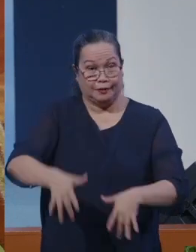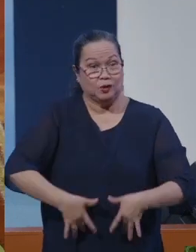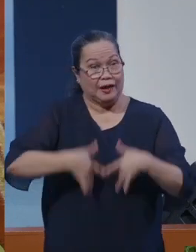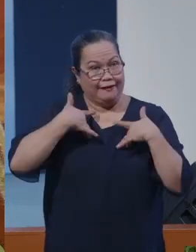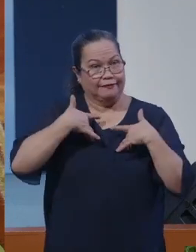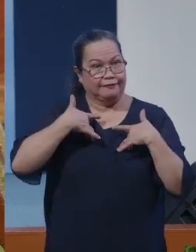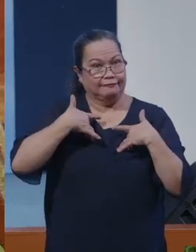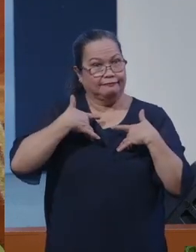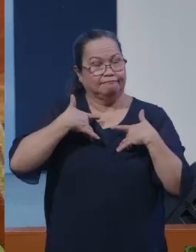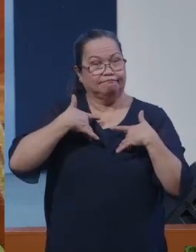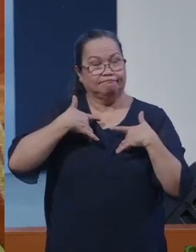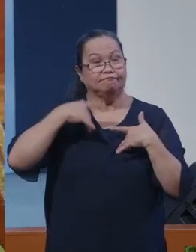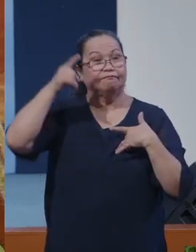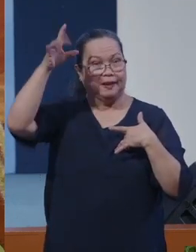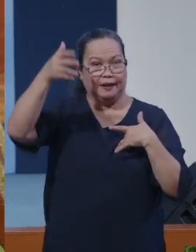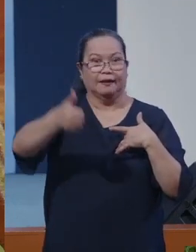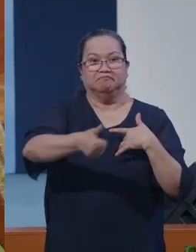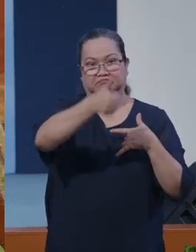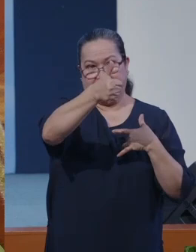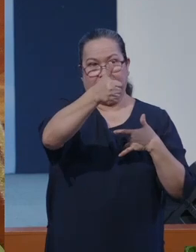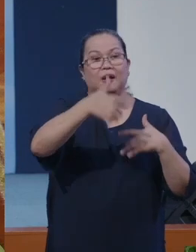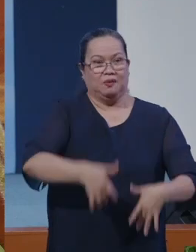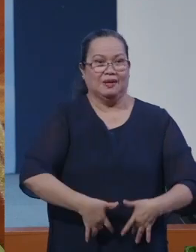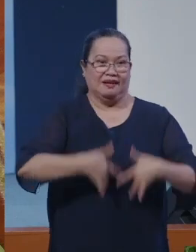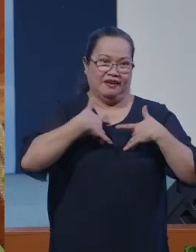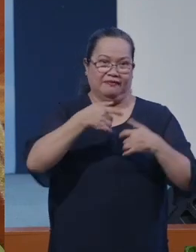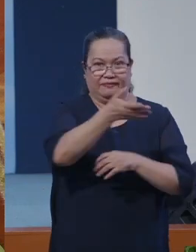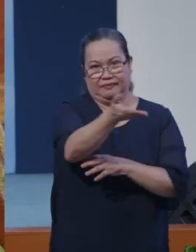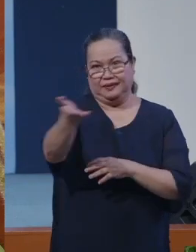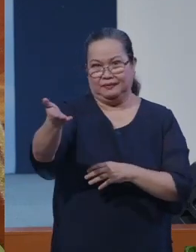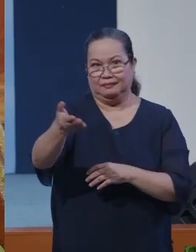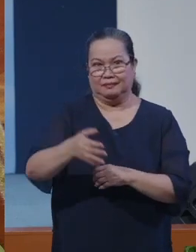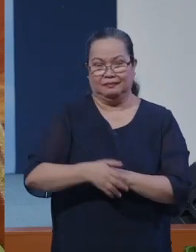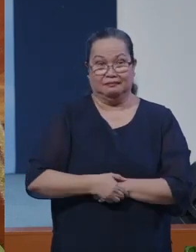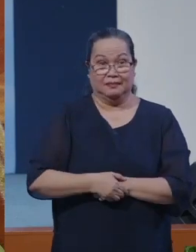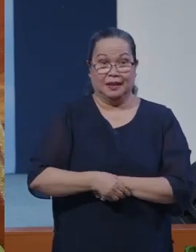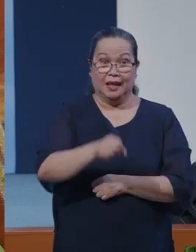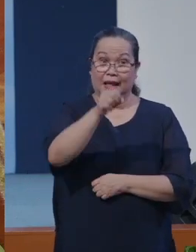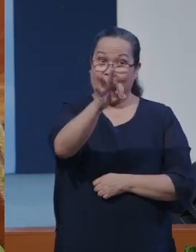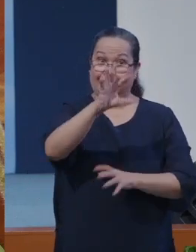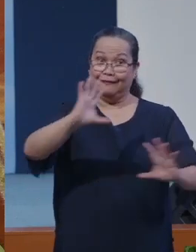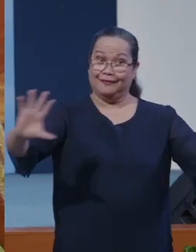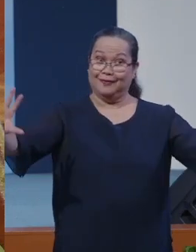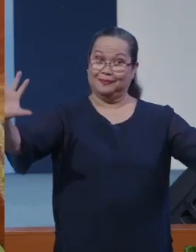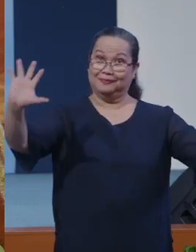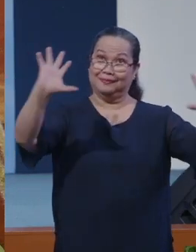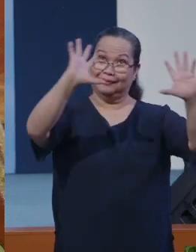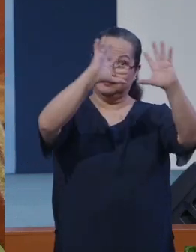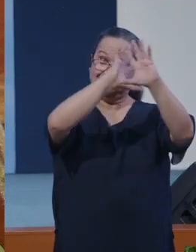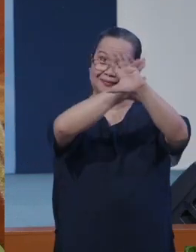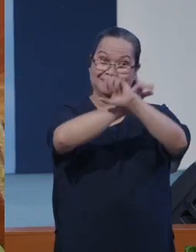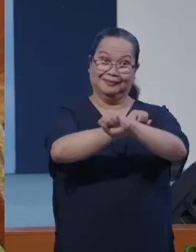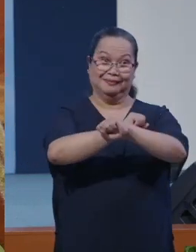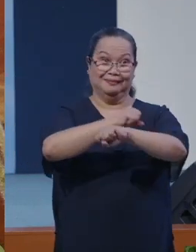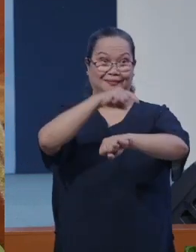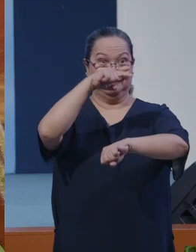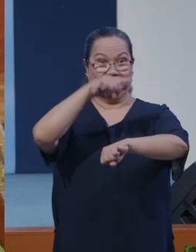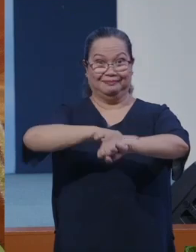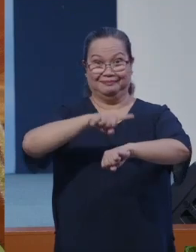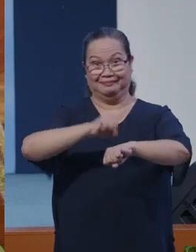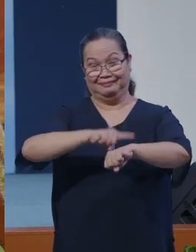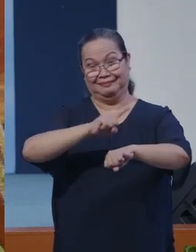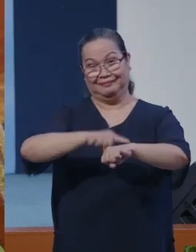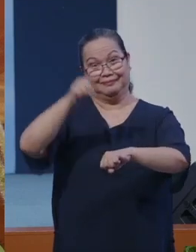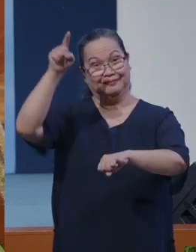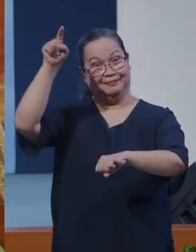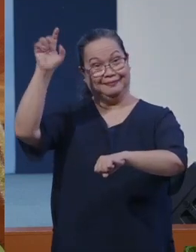pa, bubuhayin ka pa niya. Kung tapos na ang iyong mga araw, sabi sa Psalm